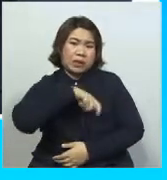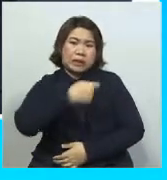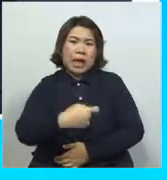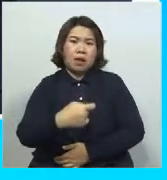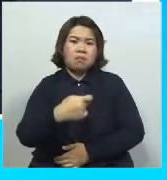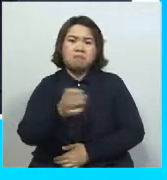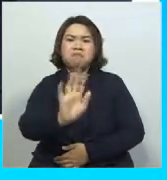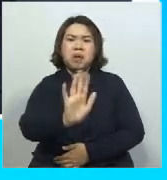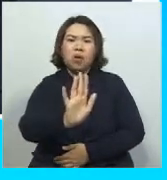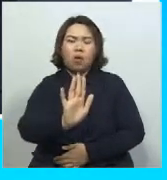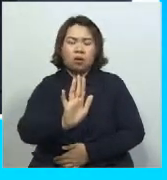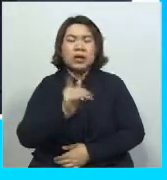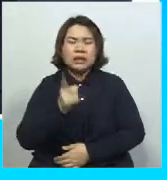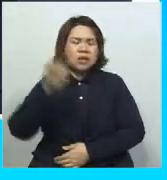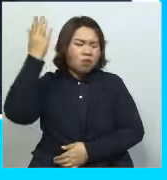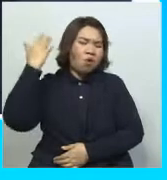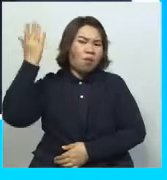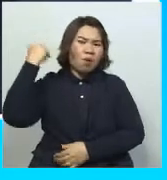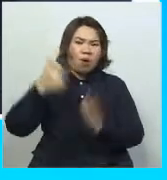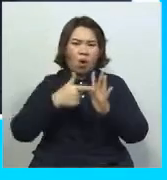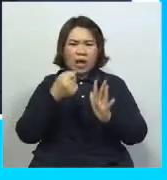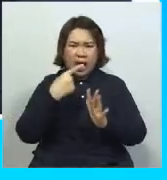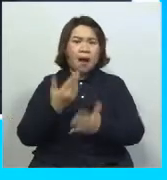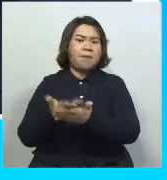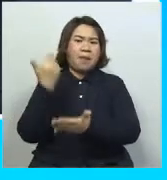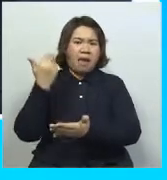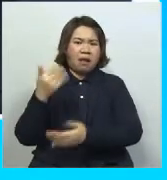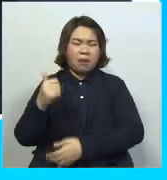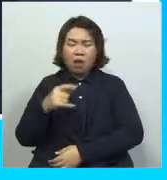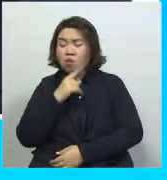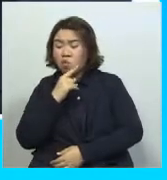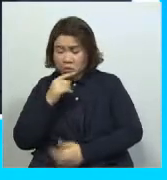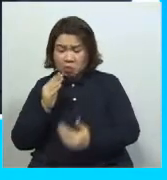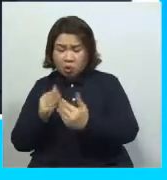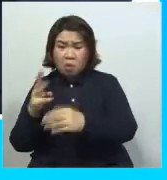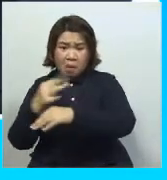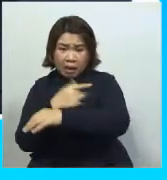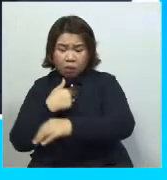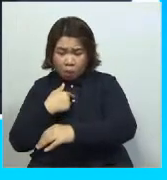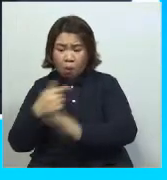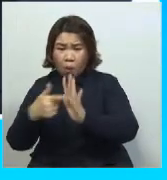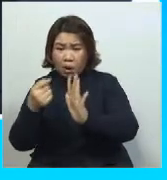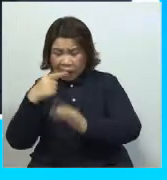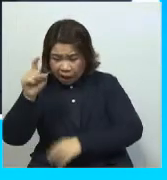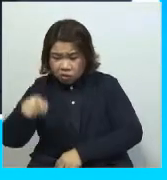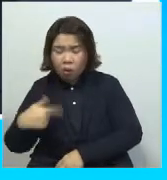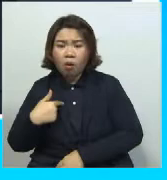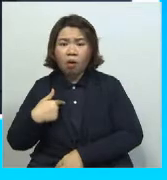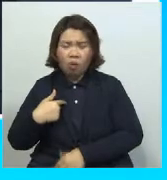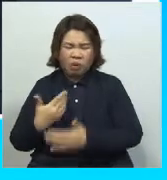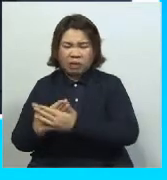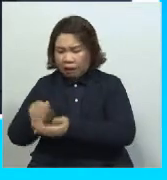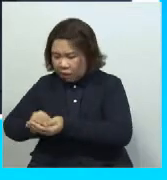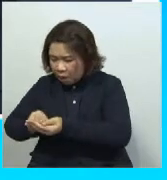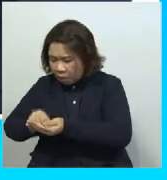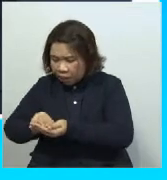คือเดิมเนี่ยก็ถึงบอกว่ายามันมีราคาสูงอาจจะต้องให้หมอที่เขารับรองมาว่าโอ้คนไข้